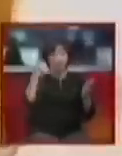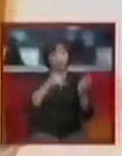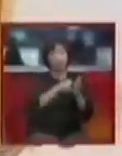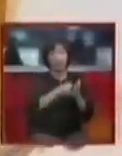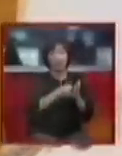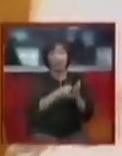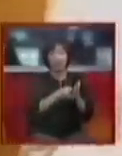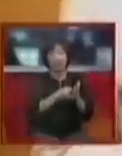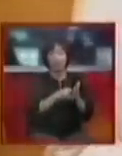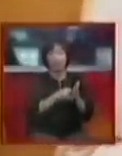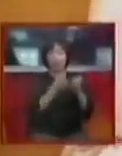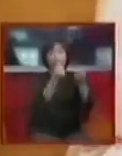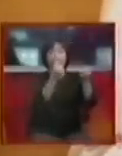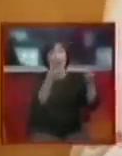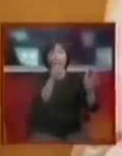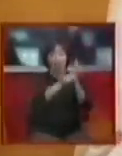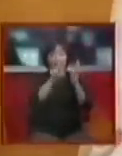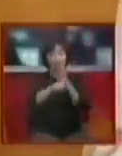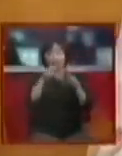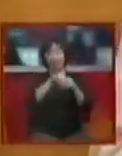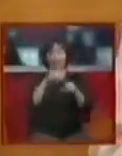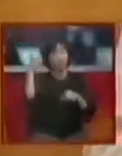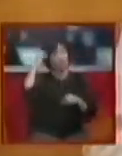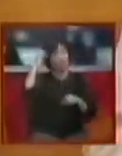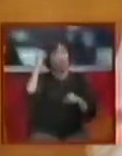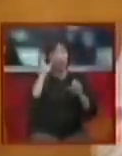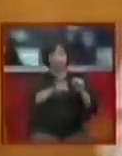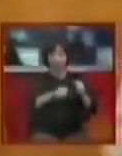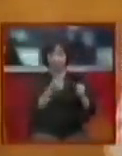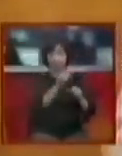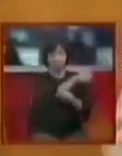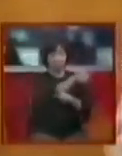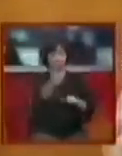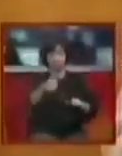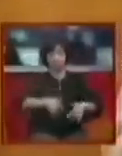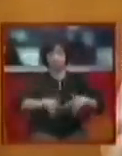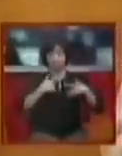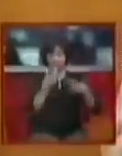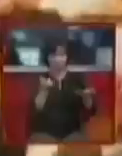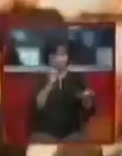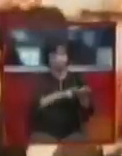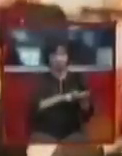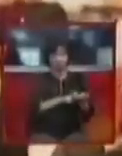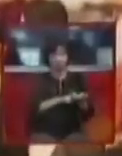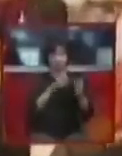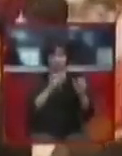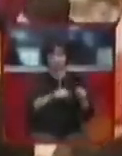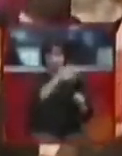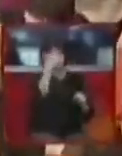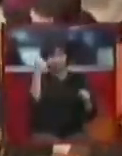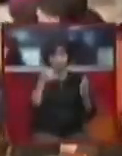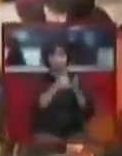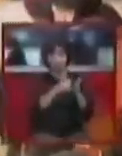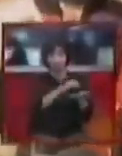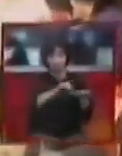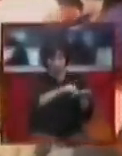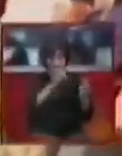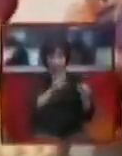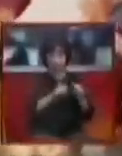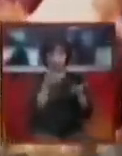biktima ng massacre sa Maguindanao. May babalik pa sila ng forgive and forget.